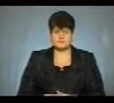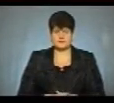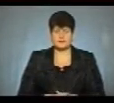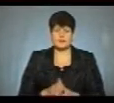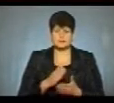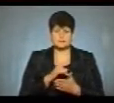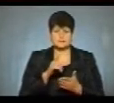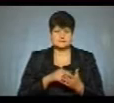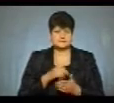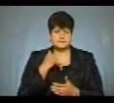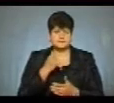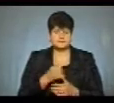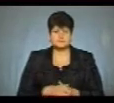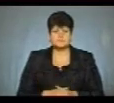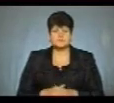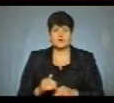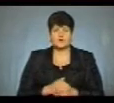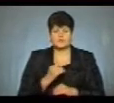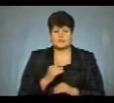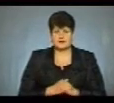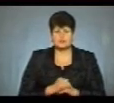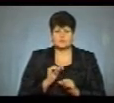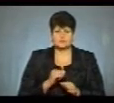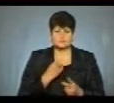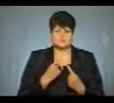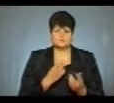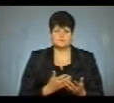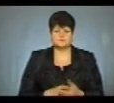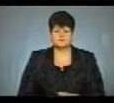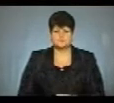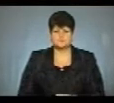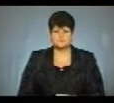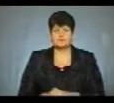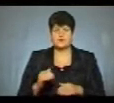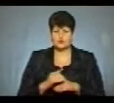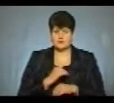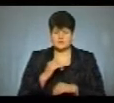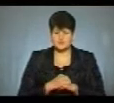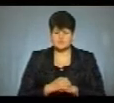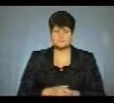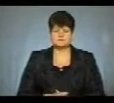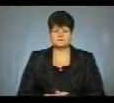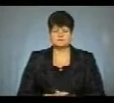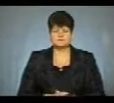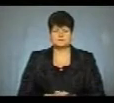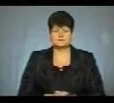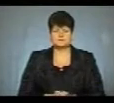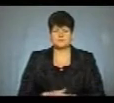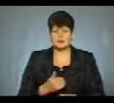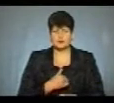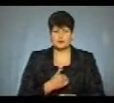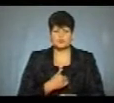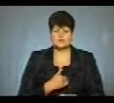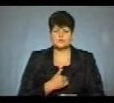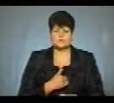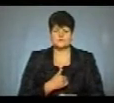маємо запитання від телеглядача. Доброго вечора. Можете поставити своє запитання? Добрий вечір. Добрий вечір.